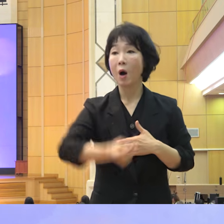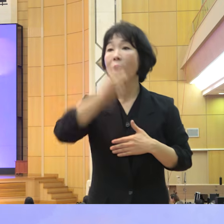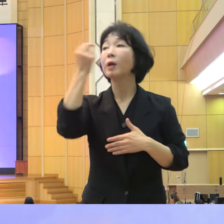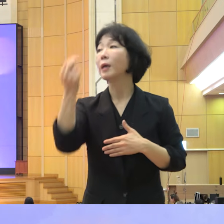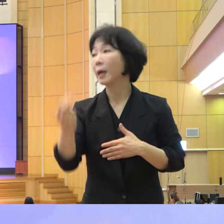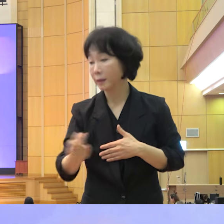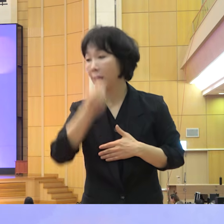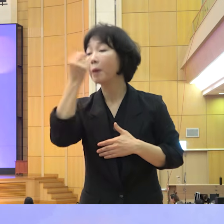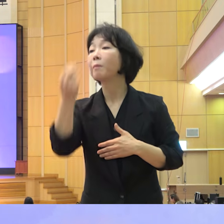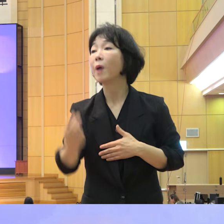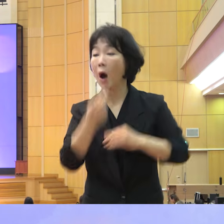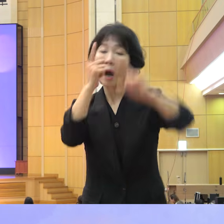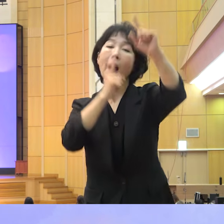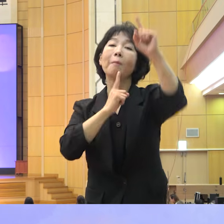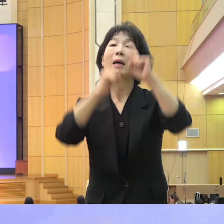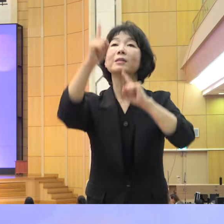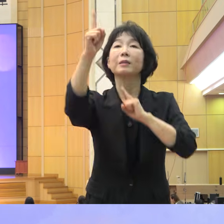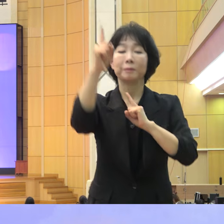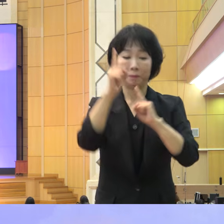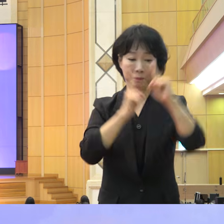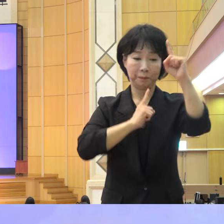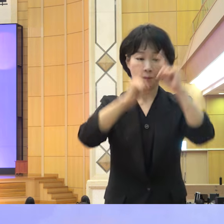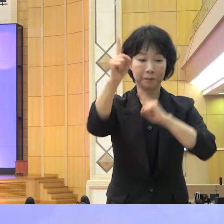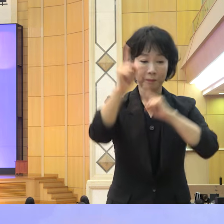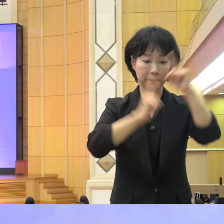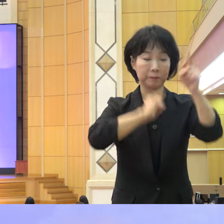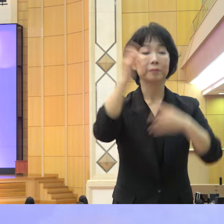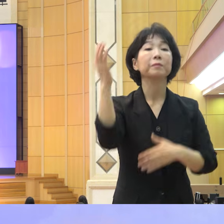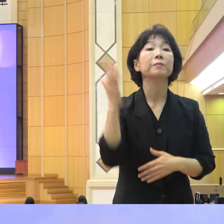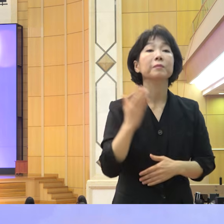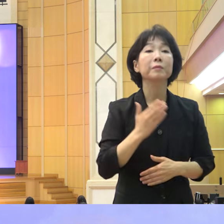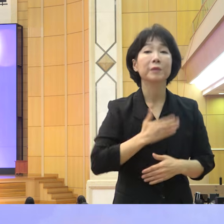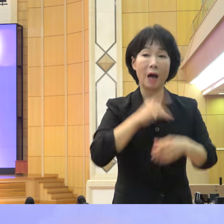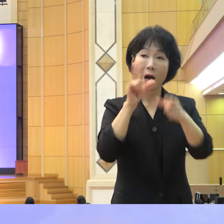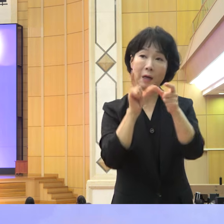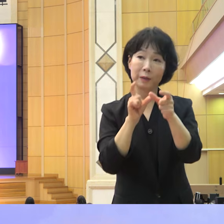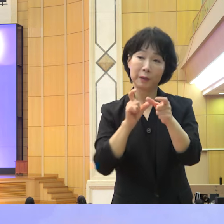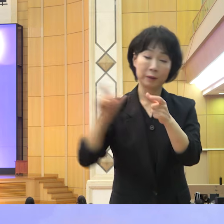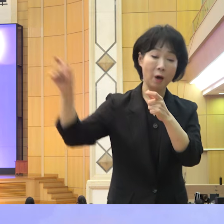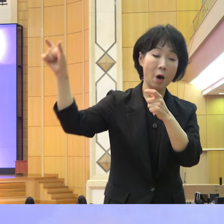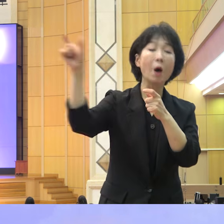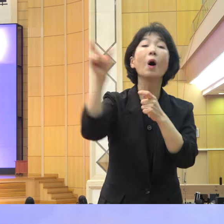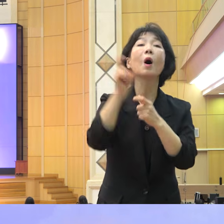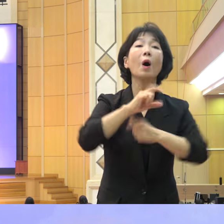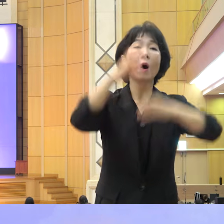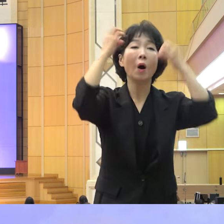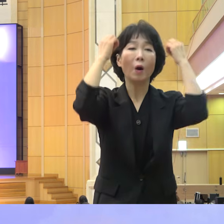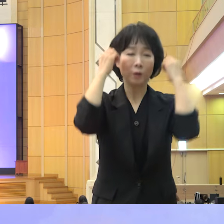말씀들이 나를